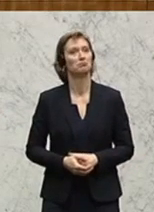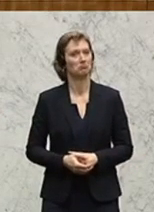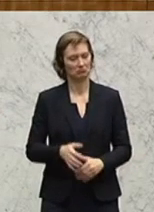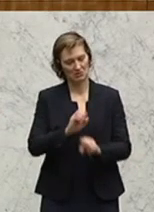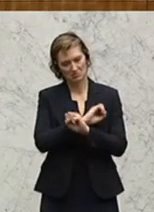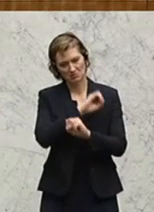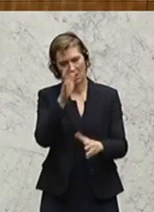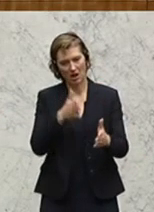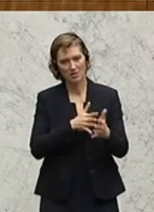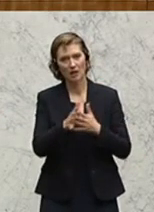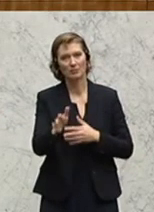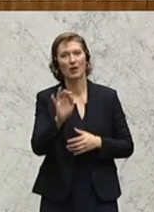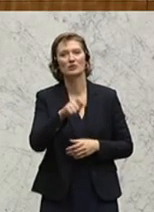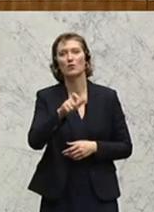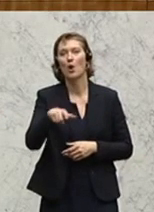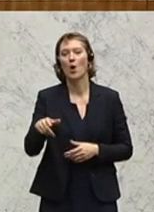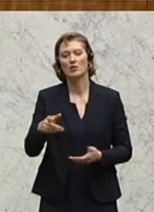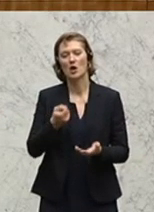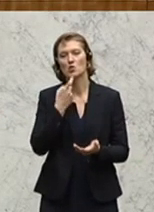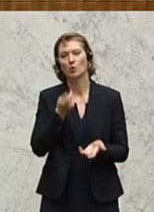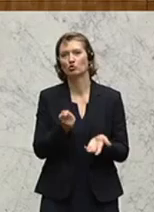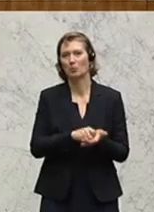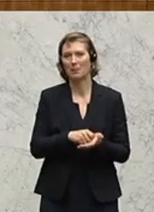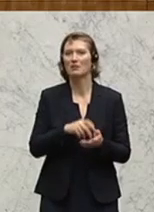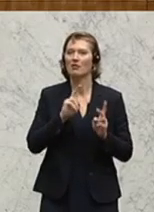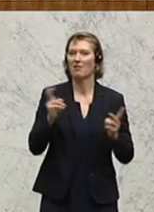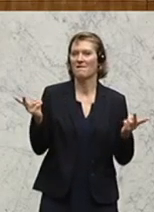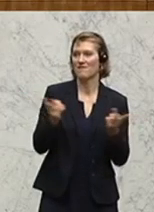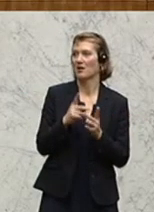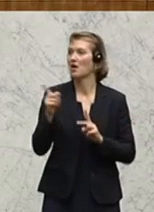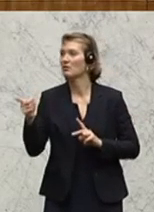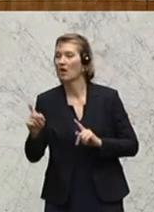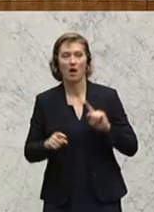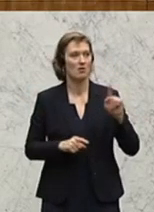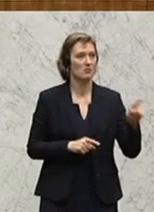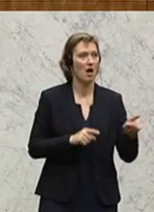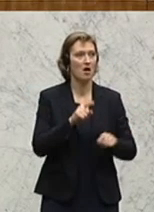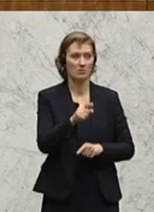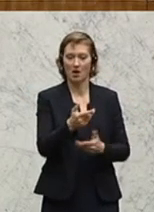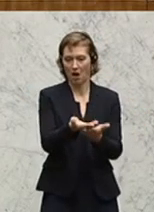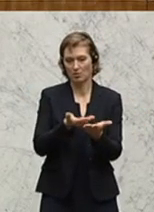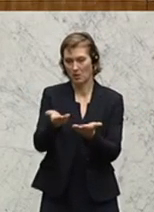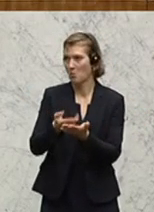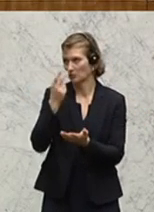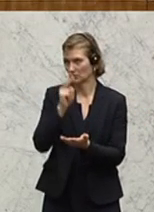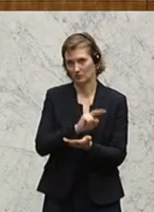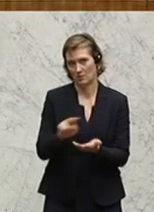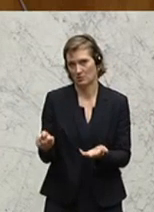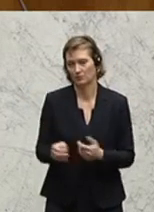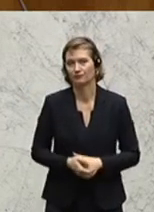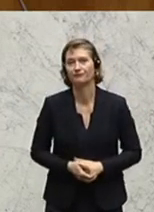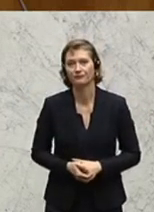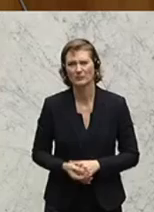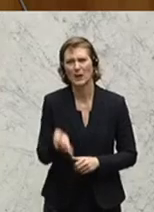vollkommene Transparenz für die Konsumenten, die hier gut vergleichen können, wie die Kredite angeboten werden. Das heißt,